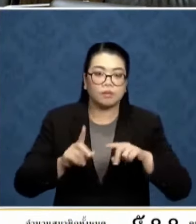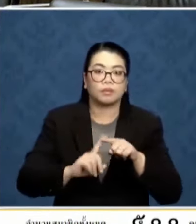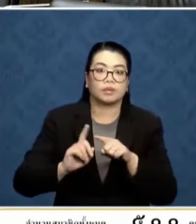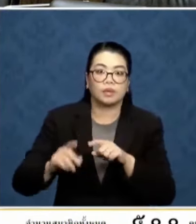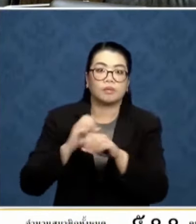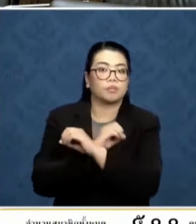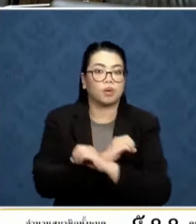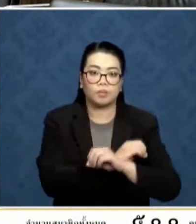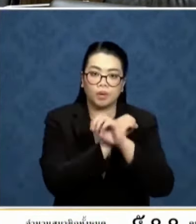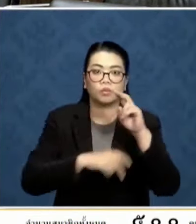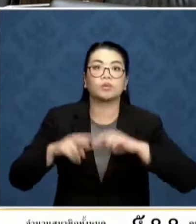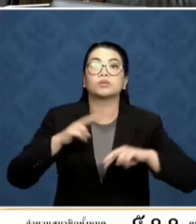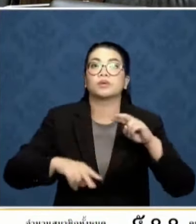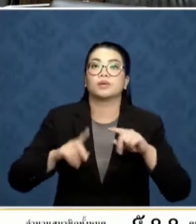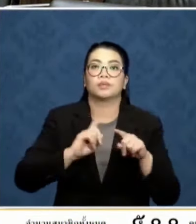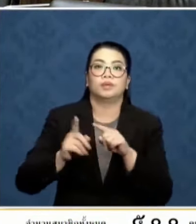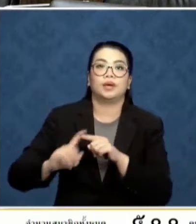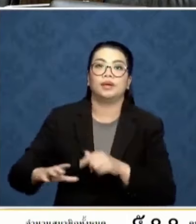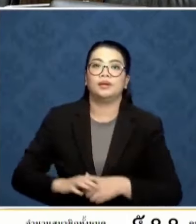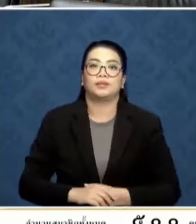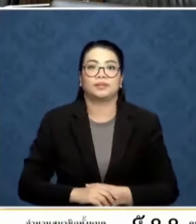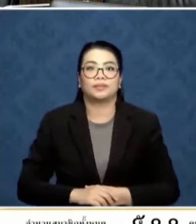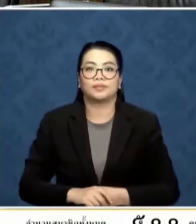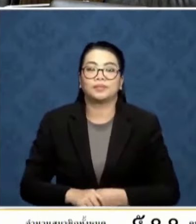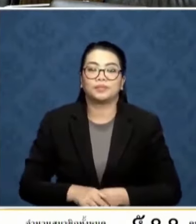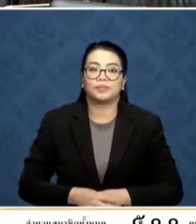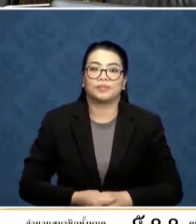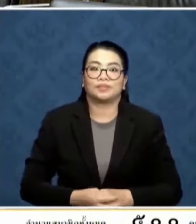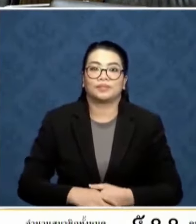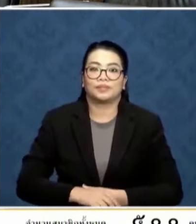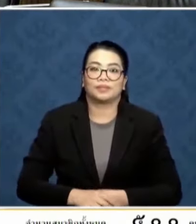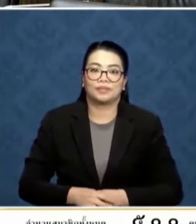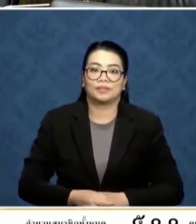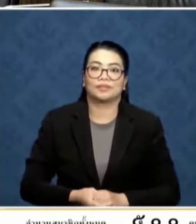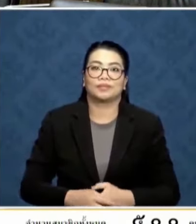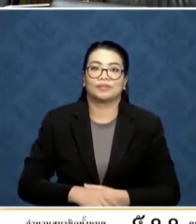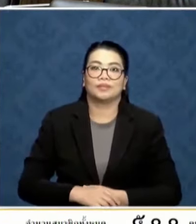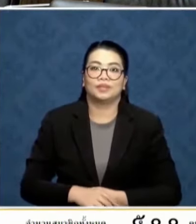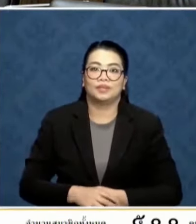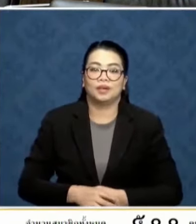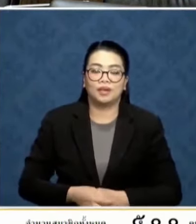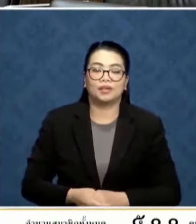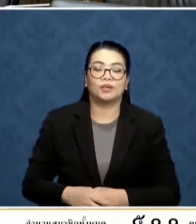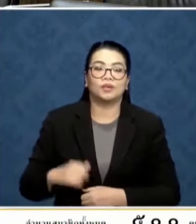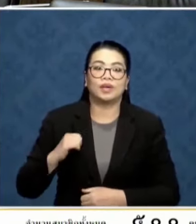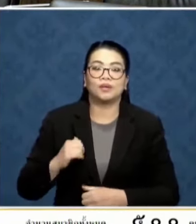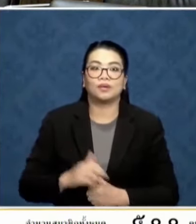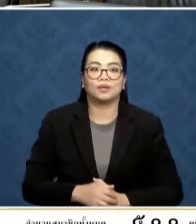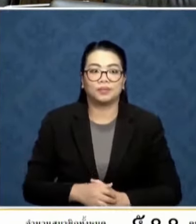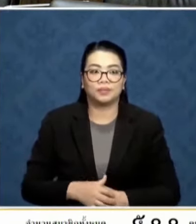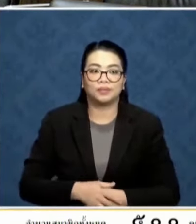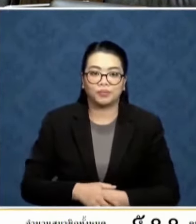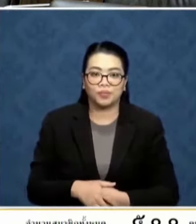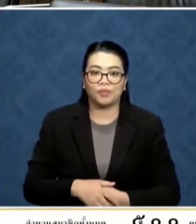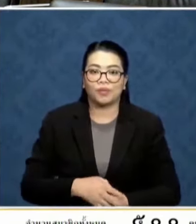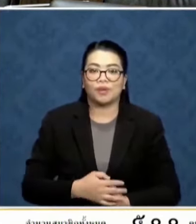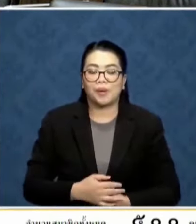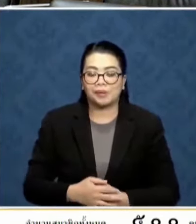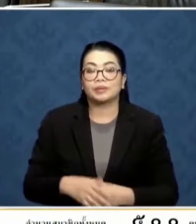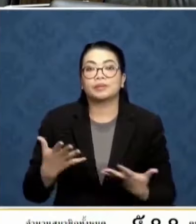ความปลอดภัยด้วยซ้ำนะครับสหภาพสามารถทำหน้าที่เหล่านี้แทนได้ครับขอสรุปอย่างนี้ครับท่านประธานครับปัญหาที่รัฐบาลไม่ว่าจะเป็น